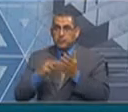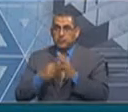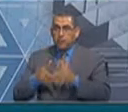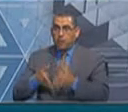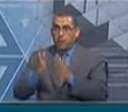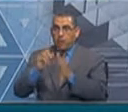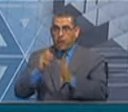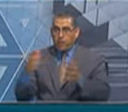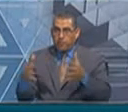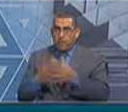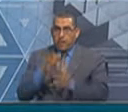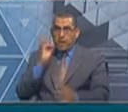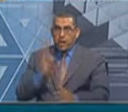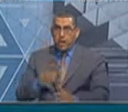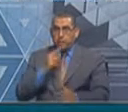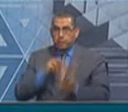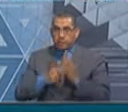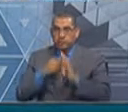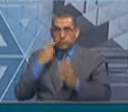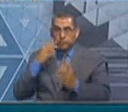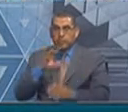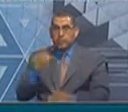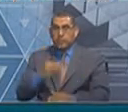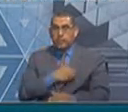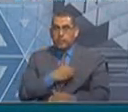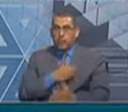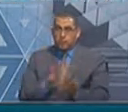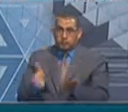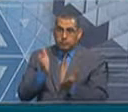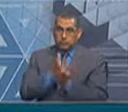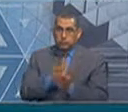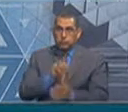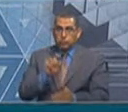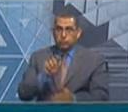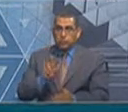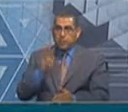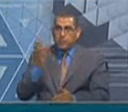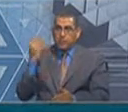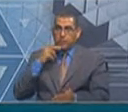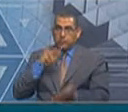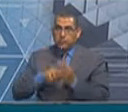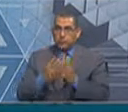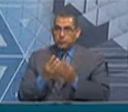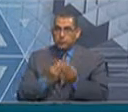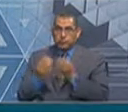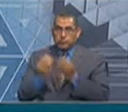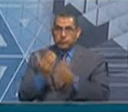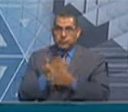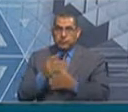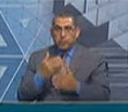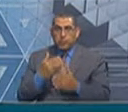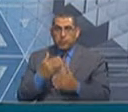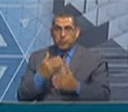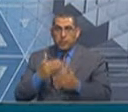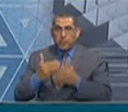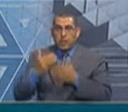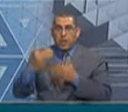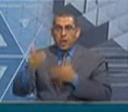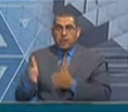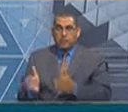الأحادية، ويعبر عن حسن النوايا تم تبنيه في يوليو الماضي بعد التفاوض بشأنه لفترة